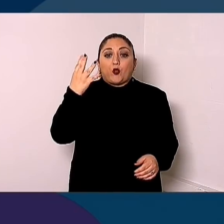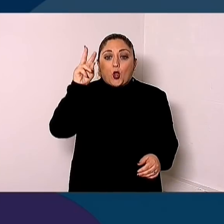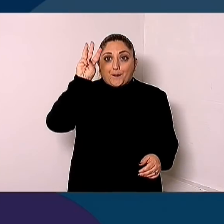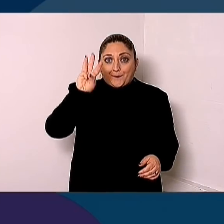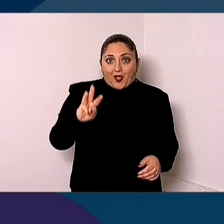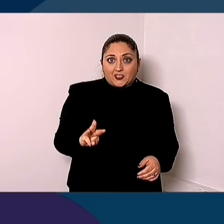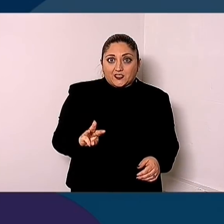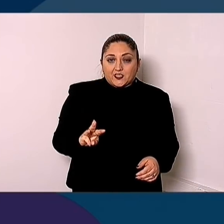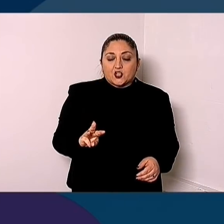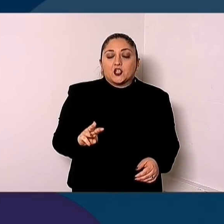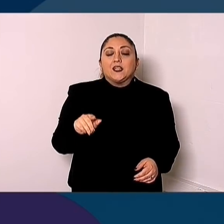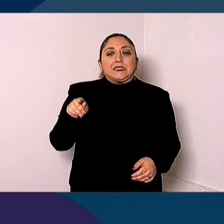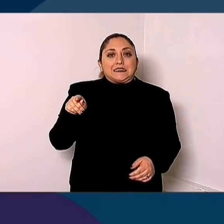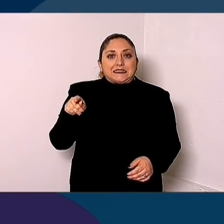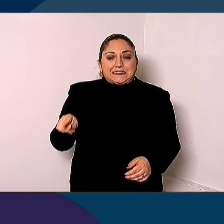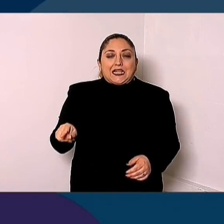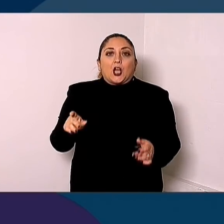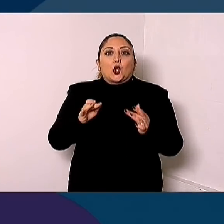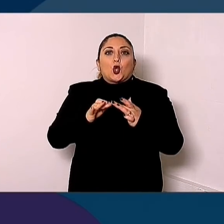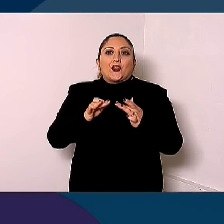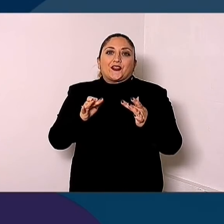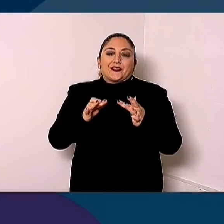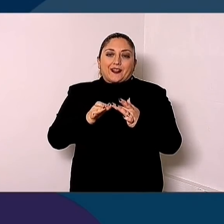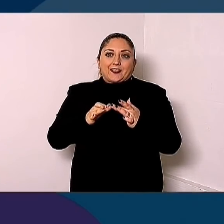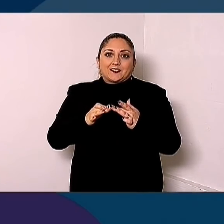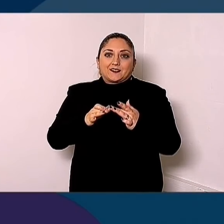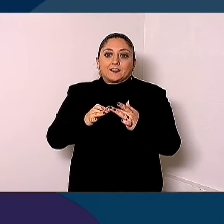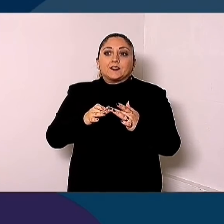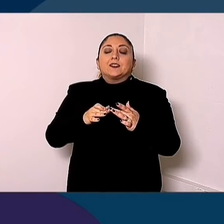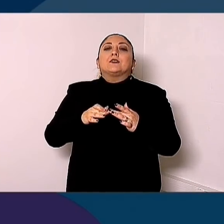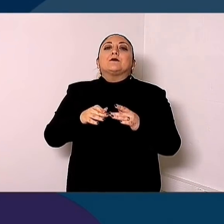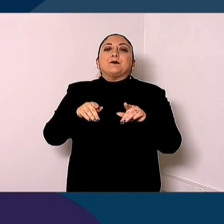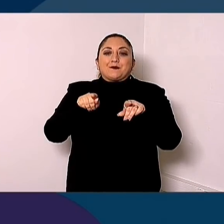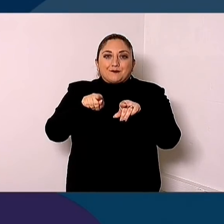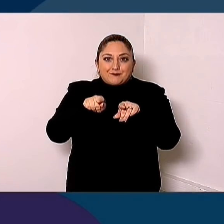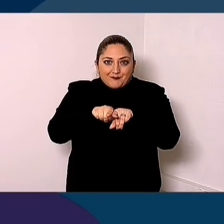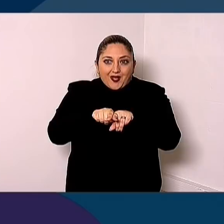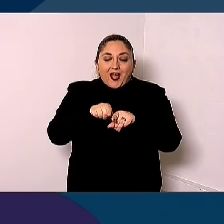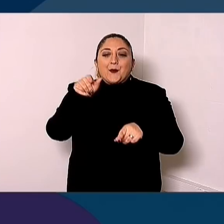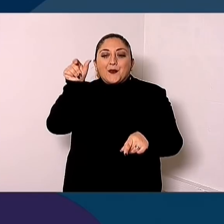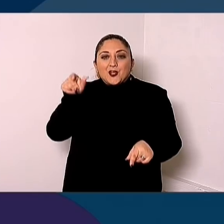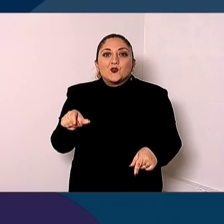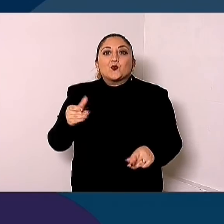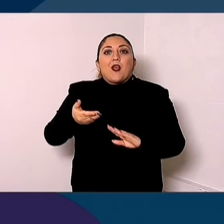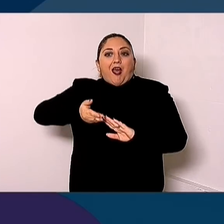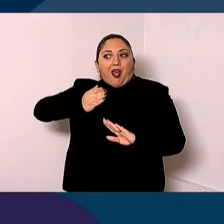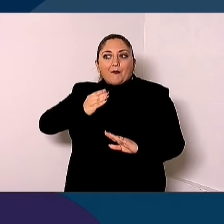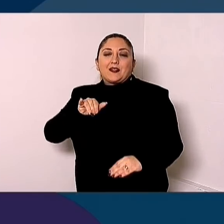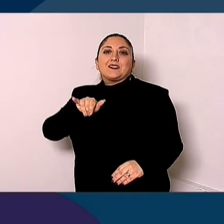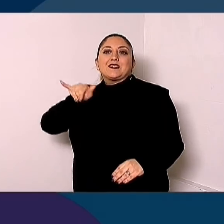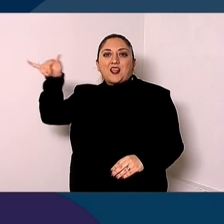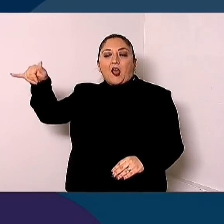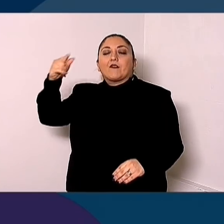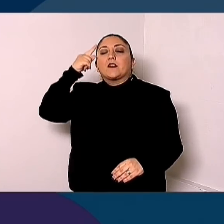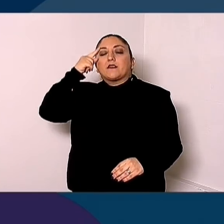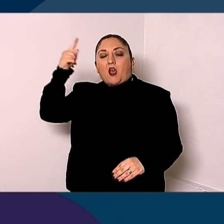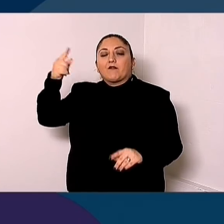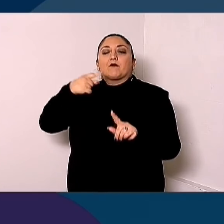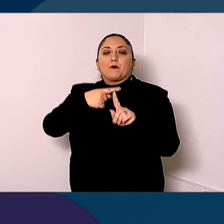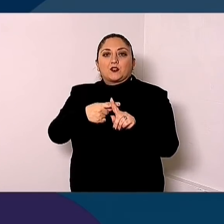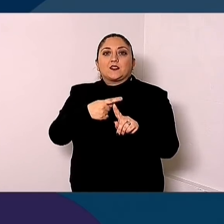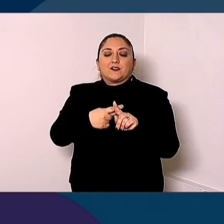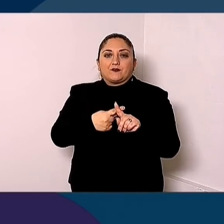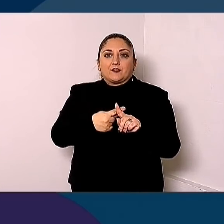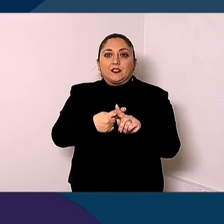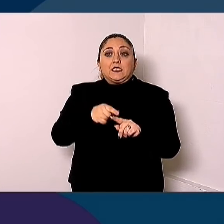ta' Marzu. U dan huwa kuntatt ta' każ ieħor li kien relatat ma' safar li kien diġà notifikat li huwa